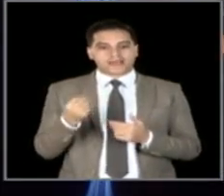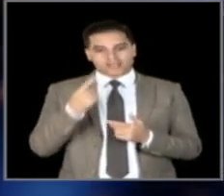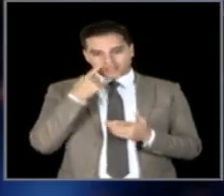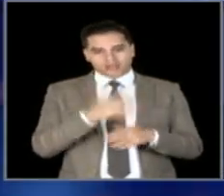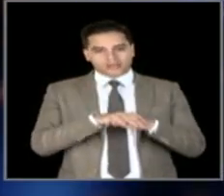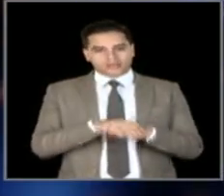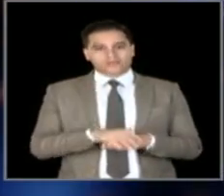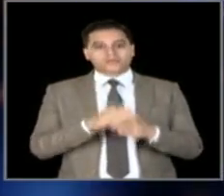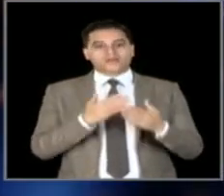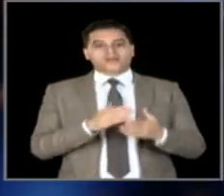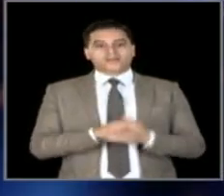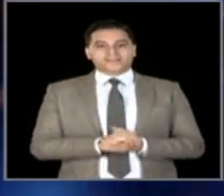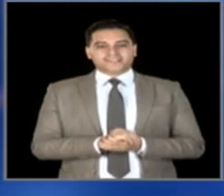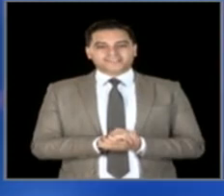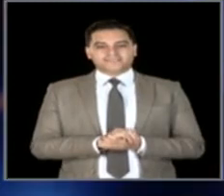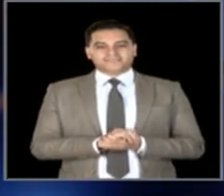على